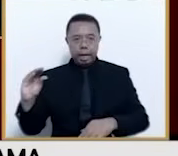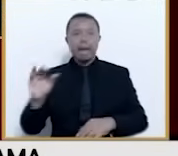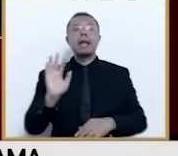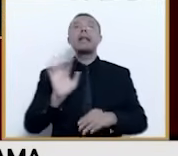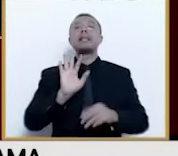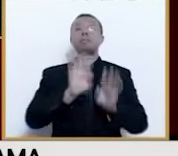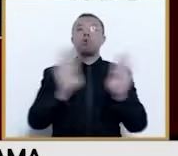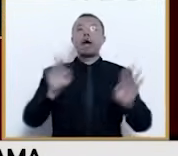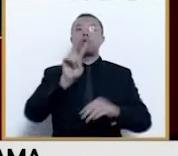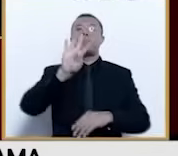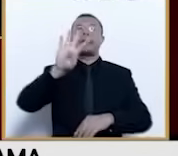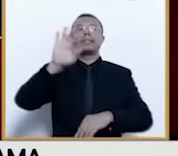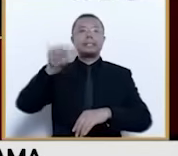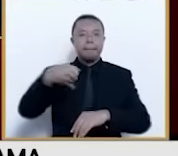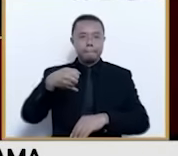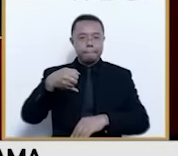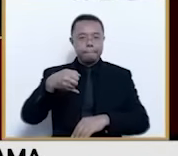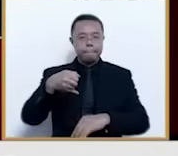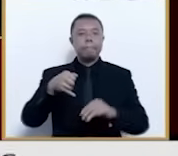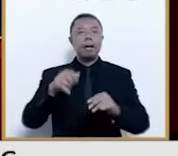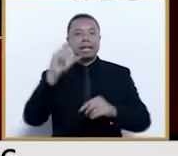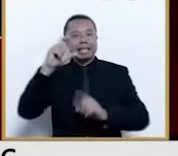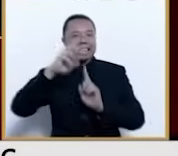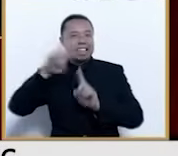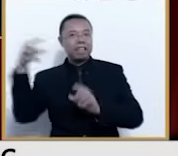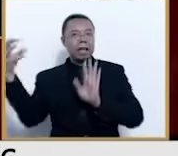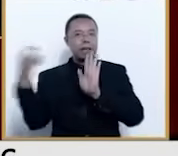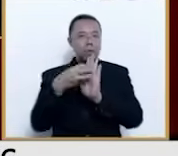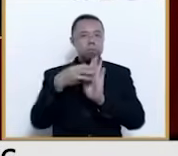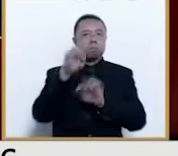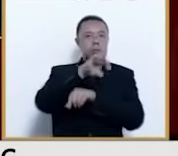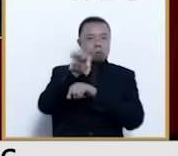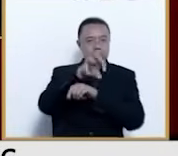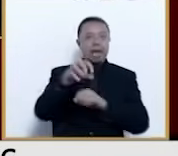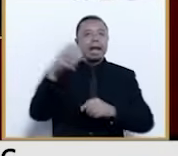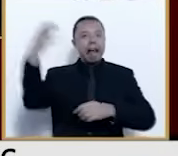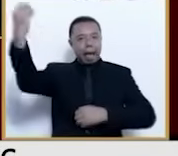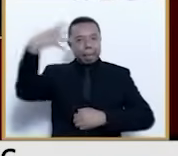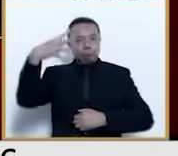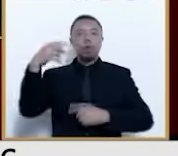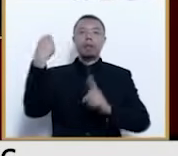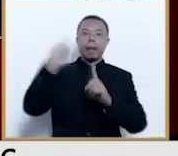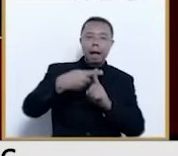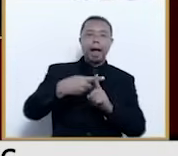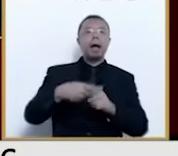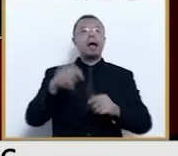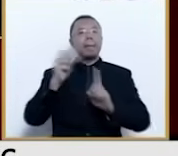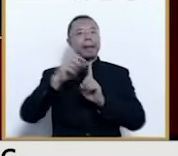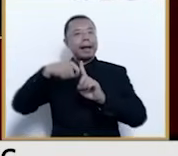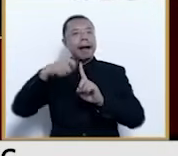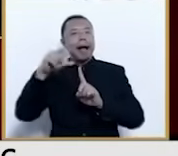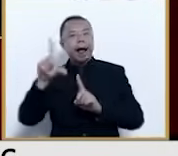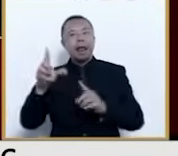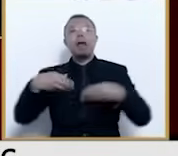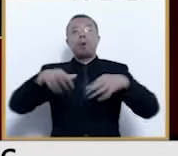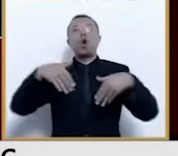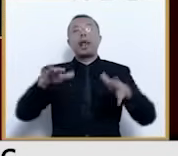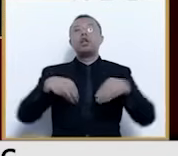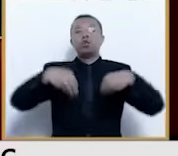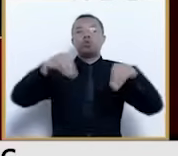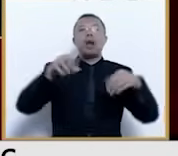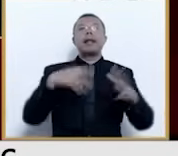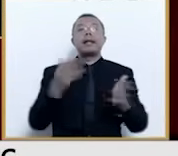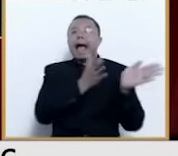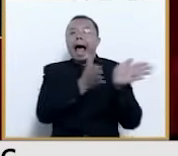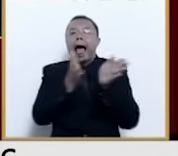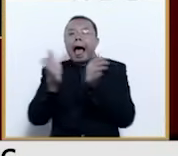akan kami buka 24 jam. CCTV kita pasang, lampu kita pasang, PKL kita persilakan untuk berdagang dan akan